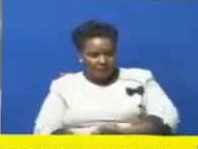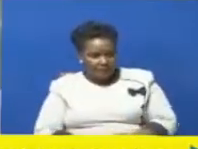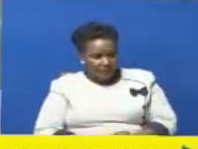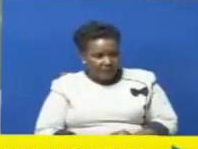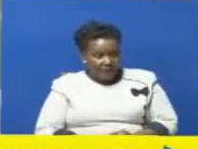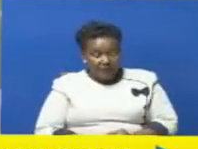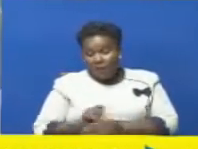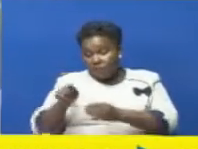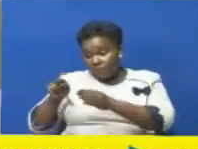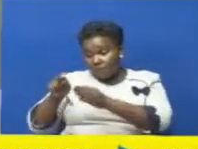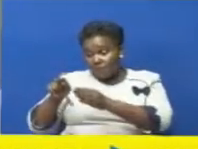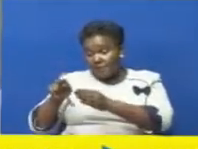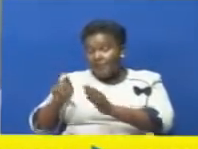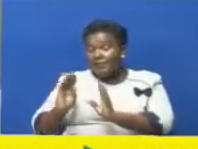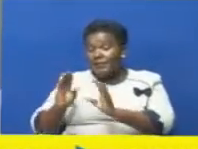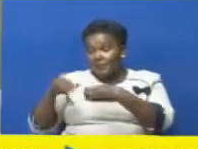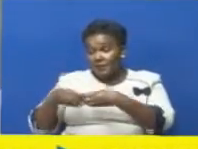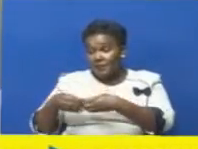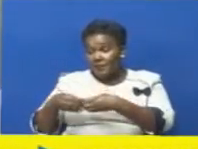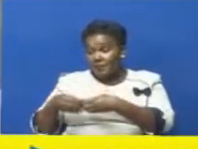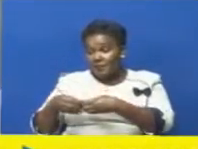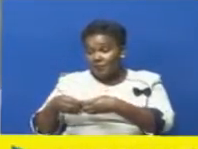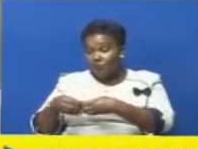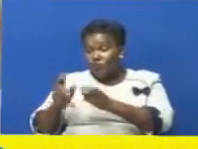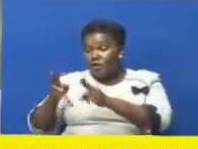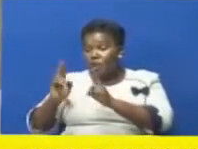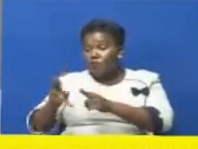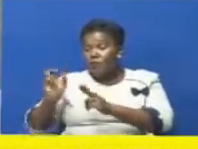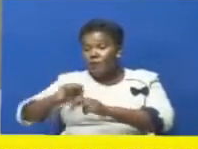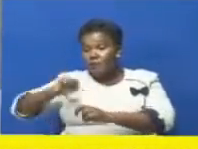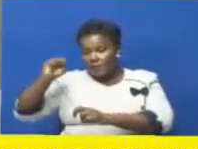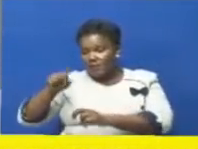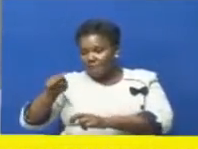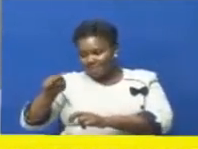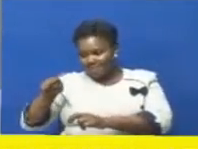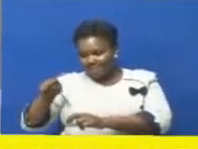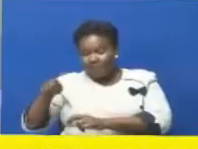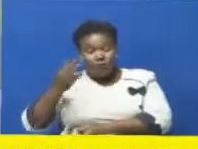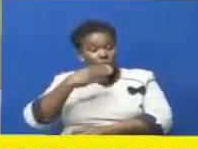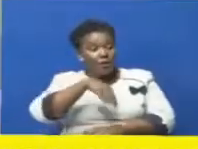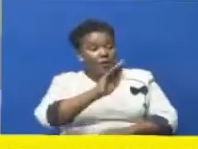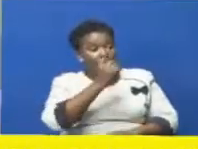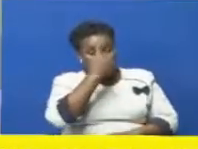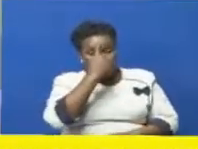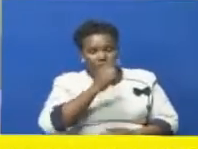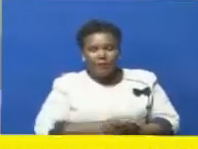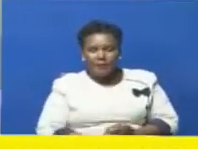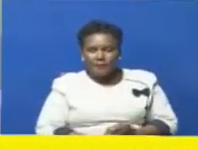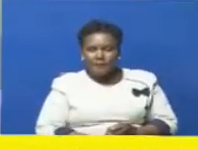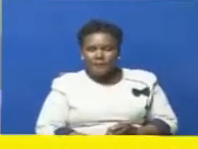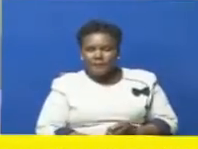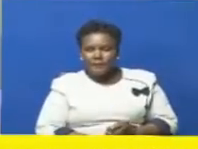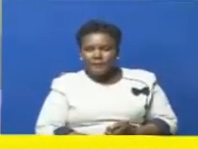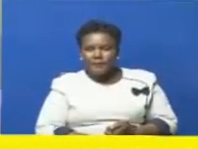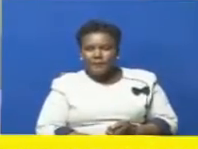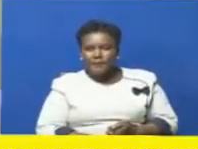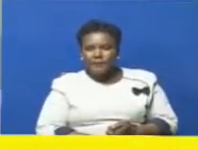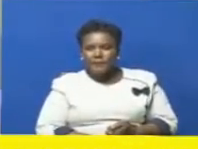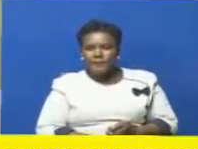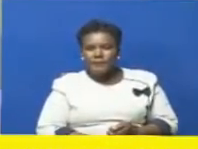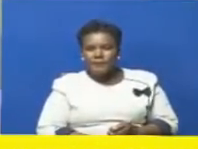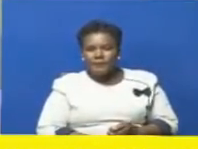mchuano ya Maji Cup mwezi ujao jijini Dodoma. Kuna nafasi sita za best losers. Kwa hiyo